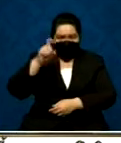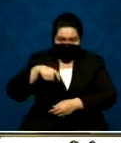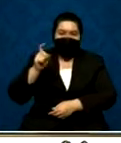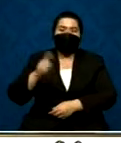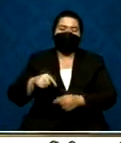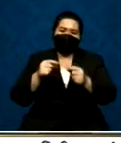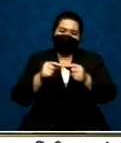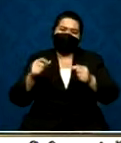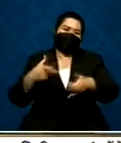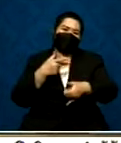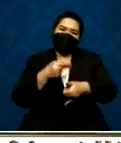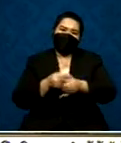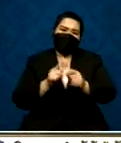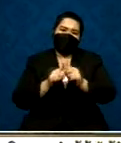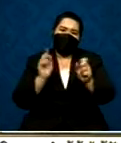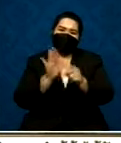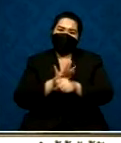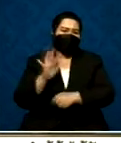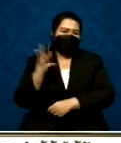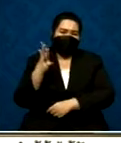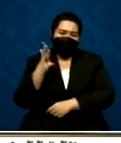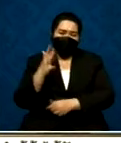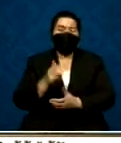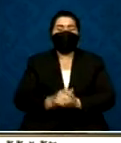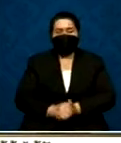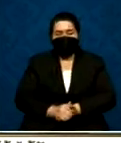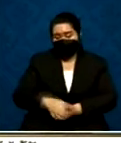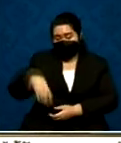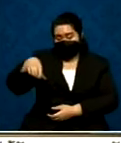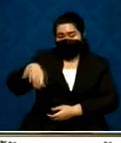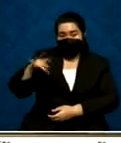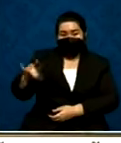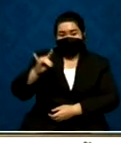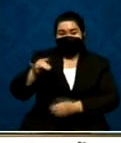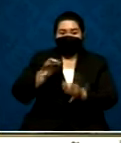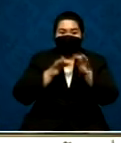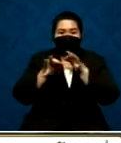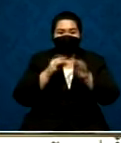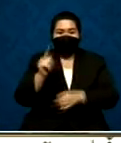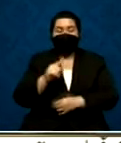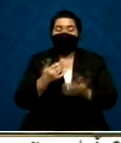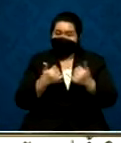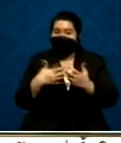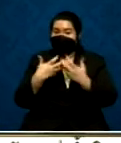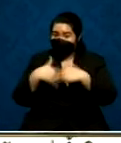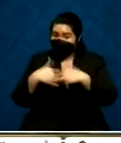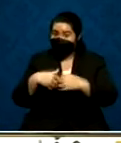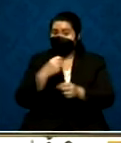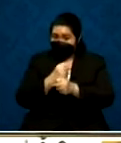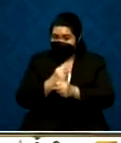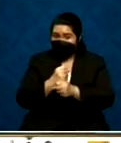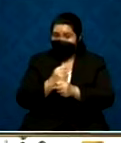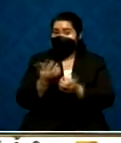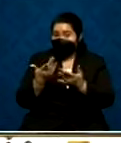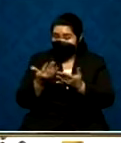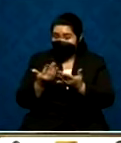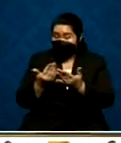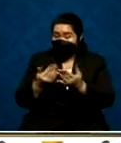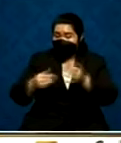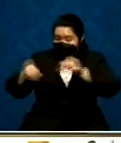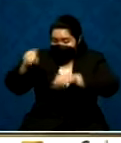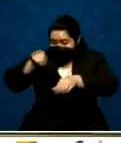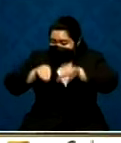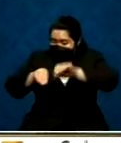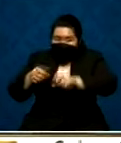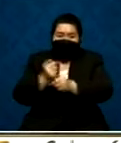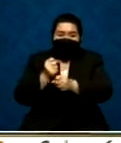ในระลอกแรกก็ไม่พอคำชี้แจงจากกรมปศุสัตว์นะครับว่าตอนนี้กำลังจะมีการผลิตวัคซีนเชื้อตายนะครับเป็น inactivated